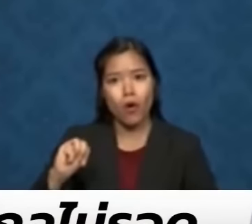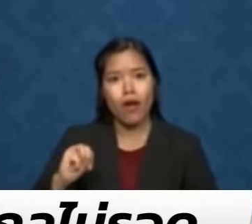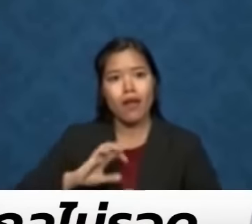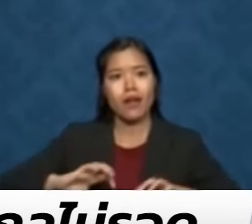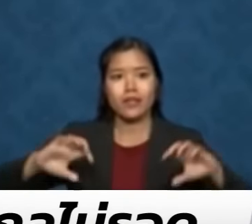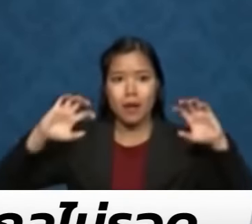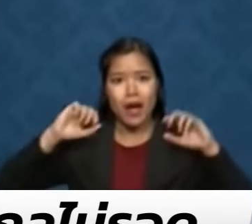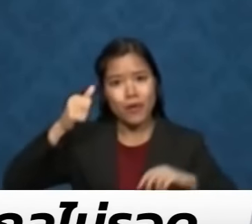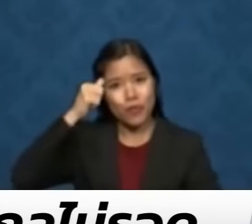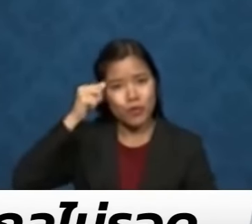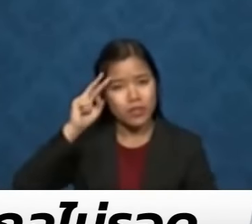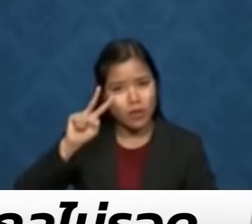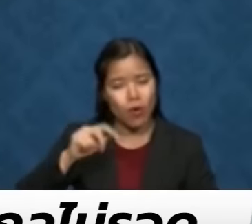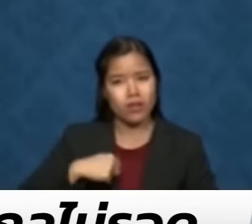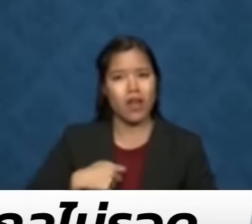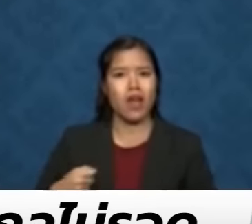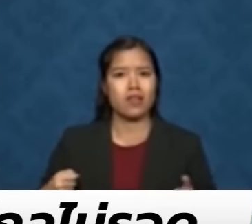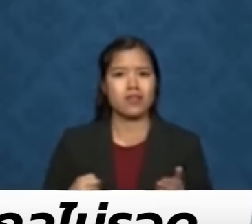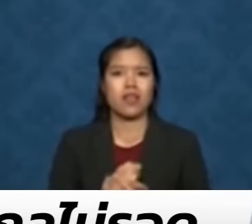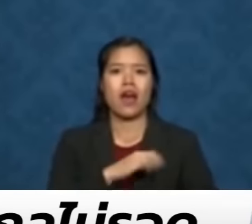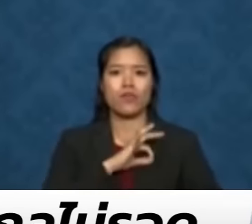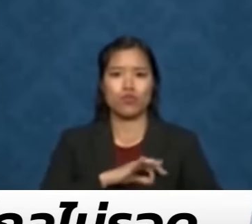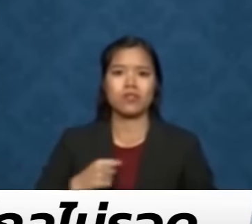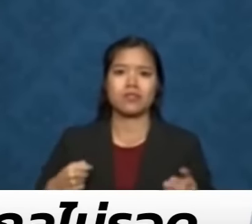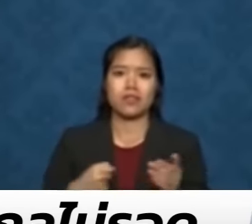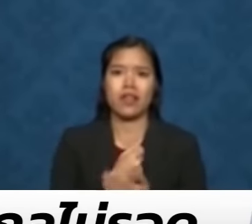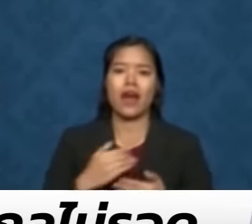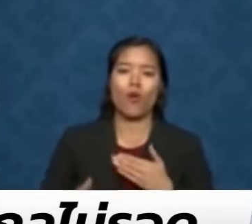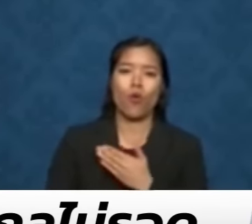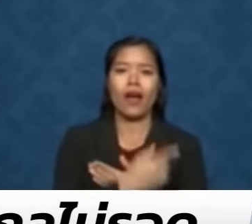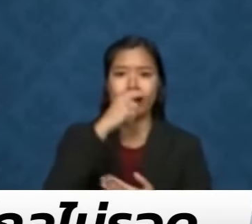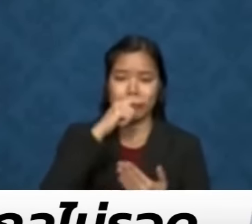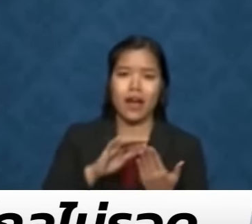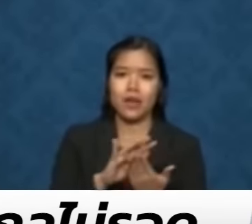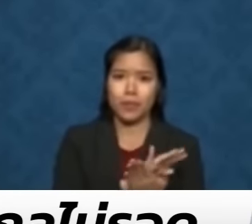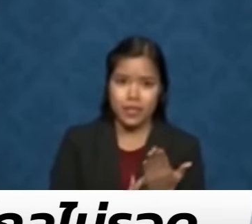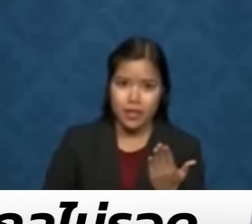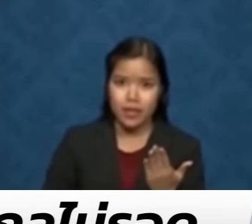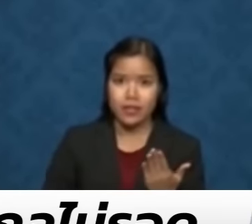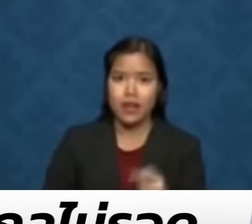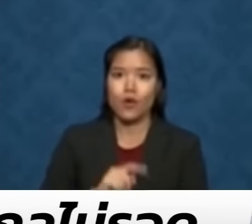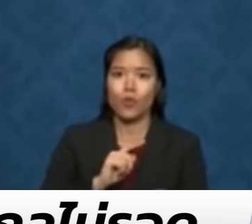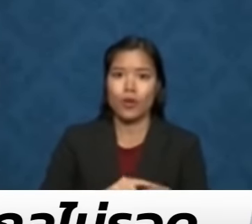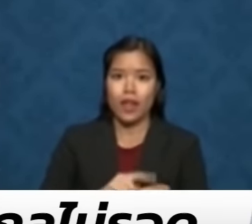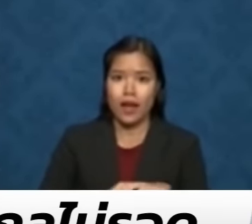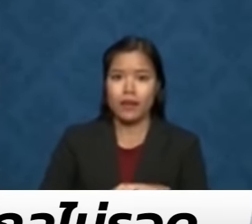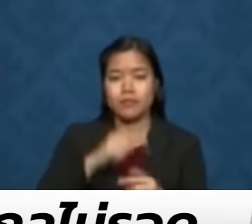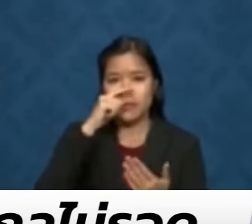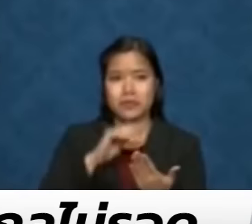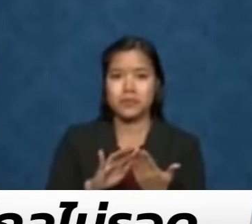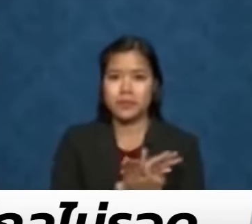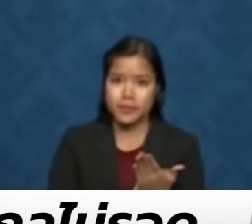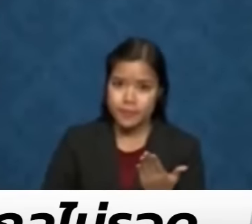นะฮะเสียดายเบอกเสียดายหลายเรื่องไม่เสียใจที่อาจจะเป็นครั้งสุดท้ายที่ได้พูดนะฮะแต่เสียดายหลายเรื่องก็